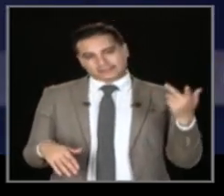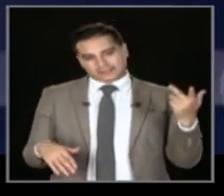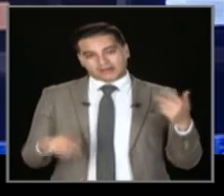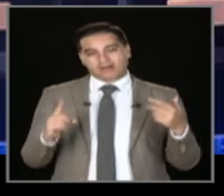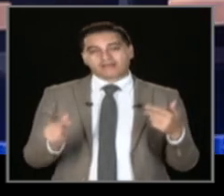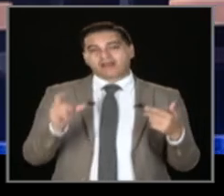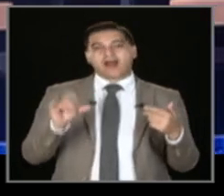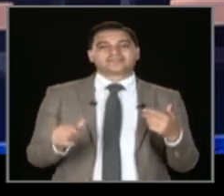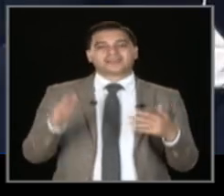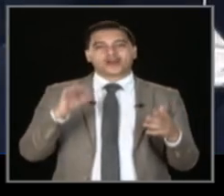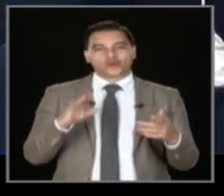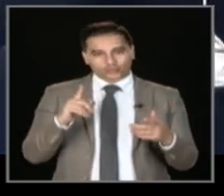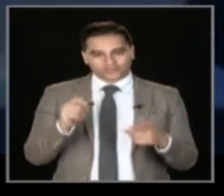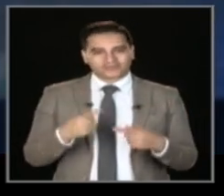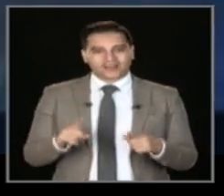يوسف.